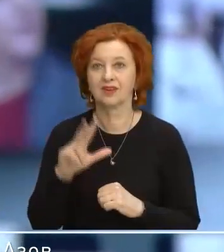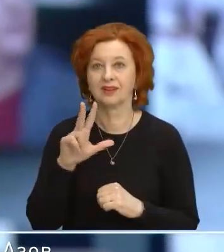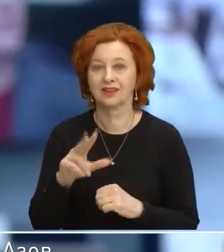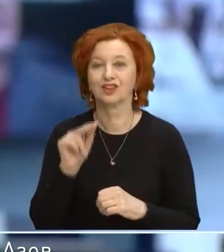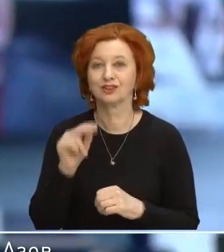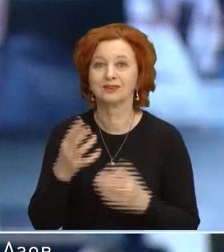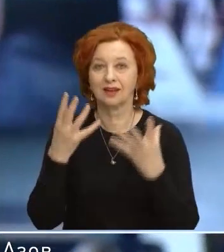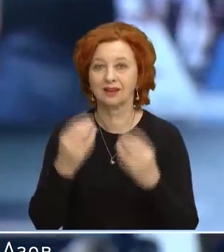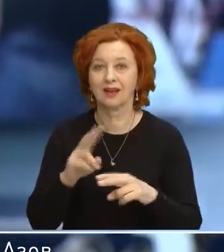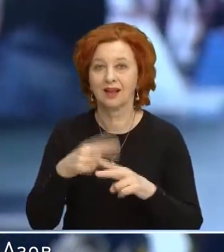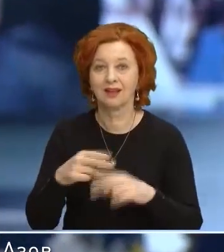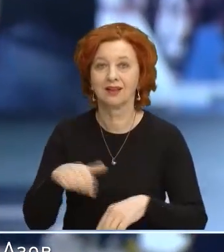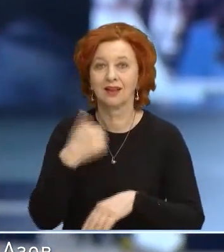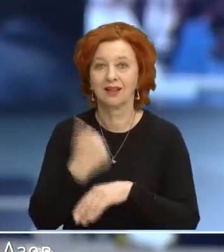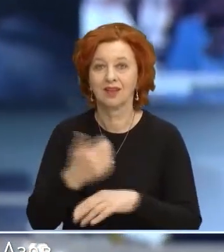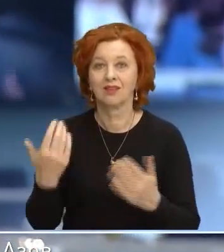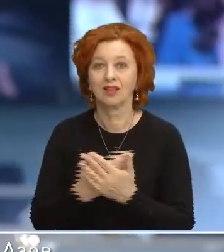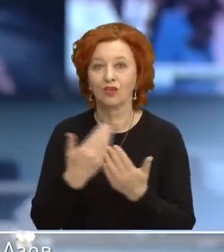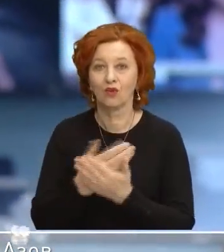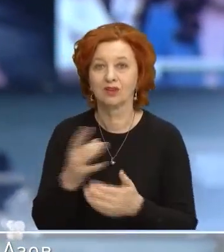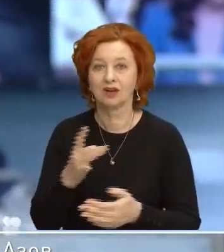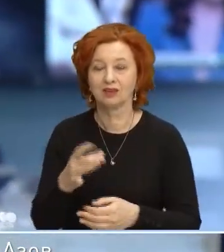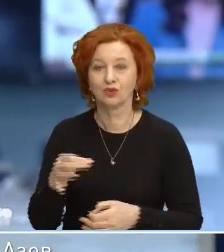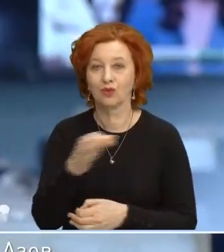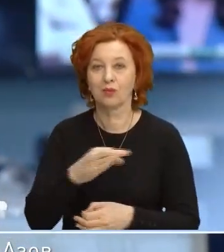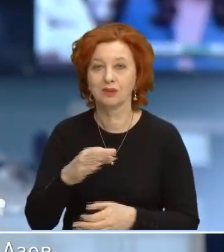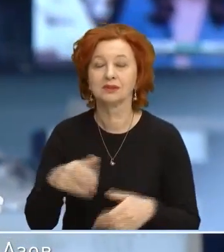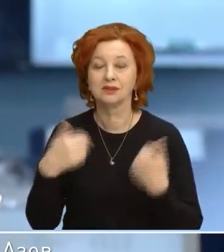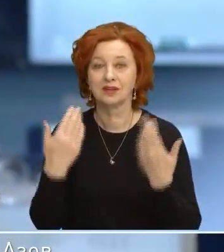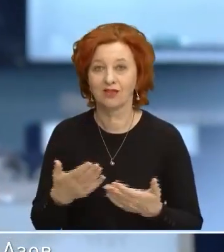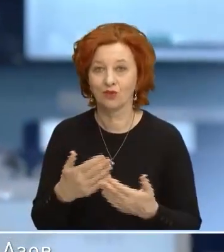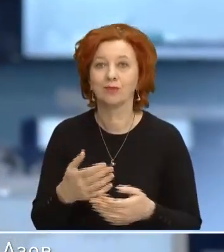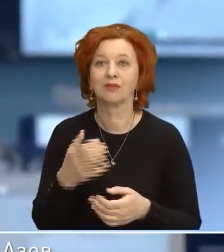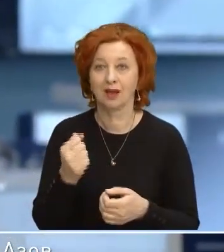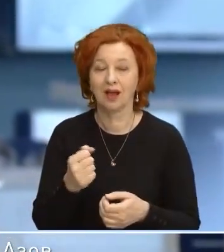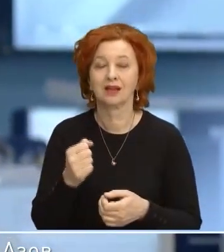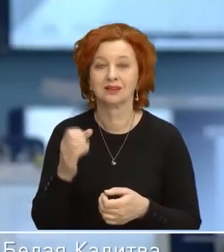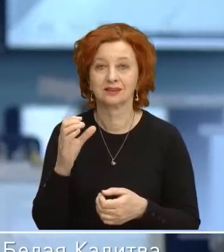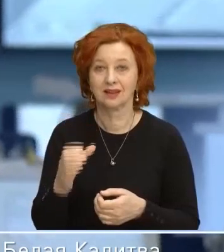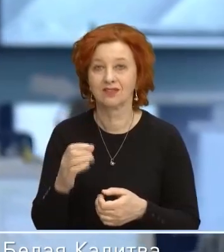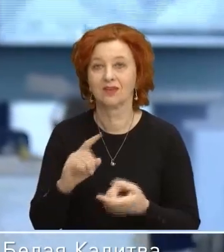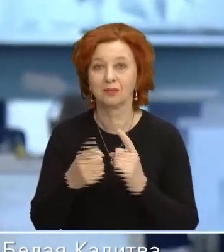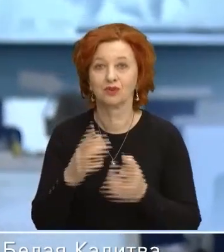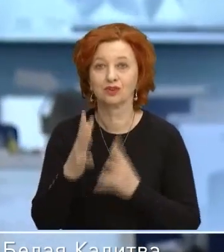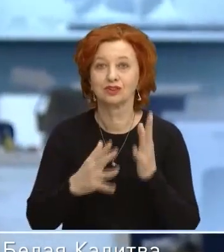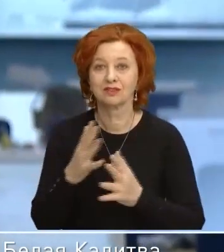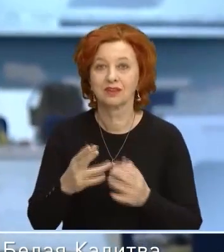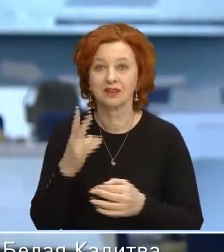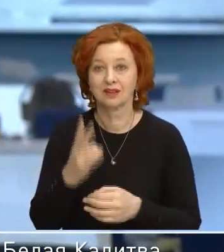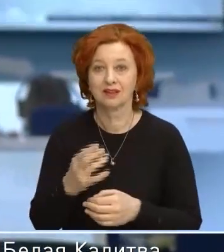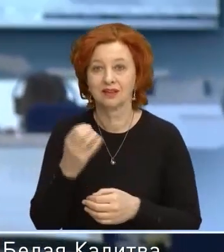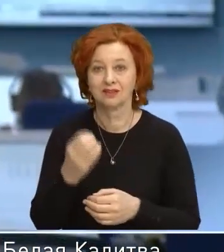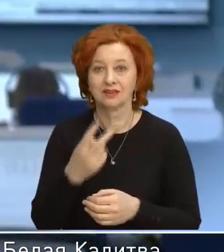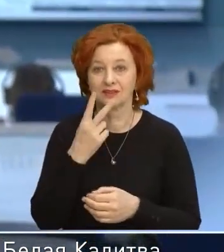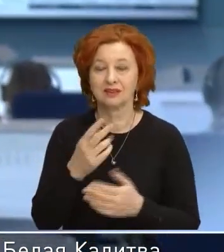Три часа дня в Ростове-на-Дону. Это главные новости Донского региона. Здравствуйте. В студии Ася Скрынникова. Перевод на русский жестовый